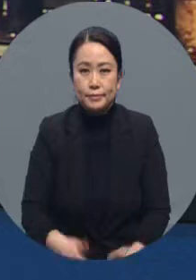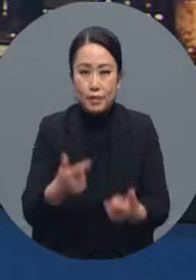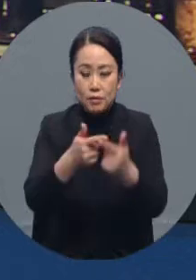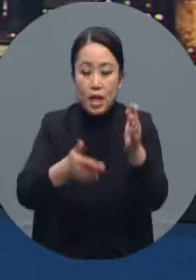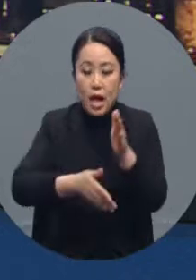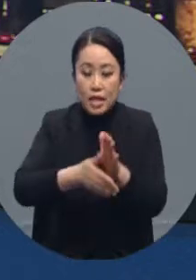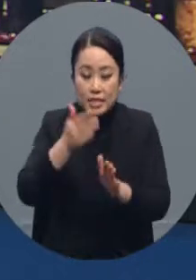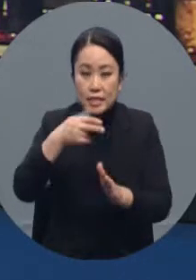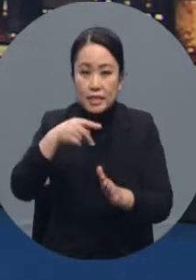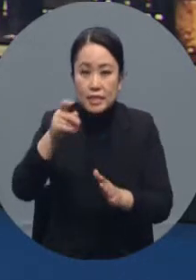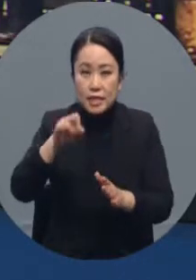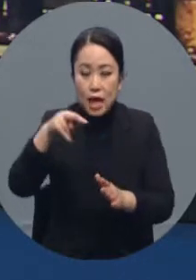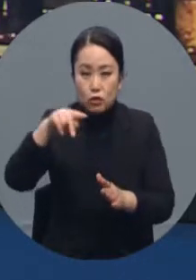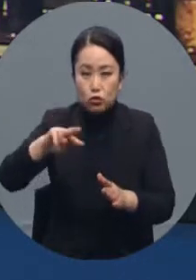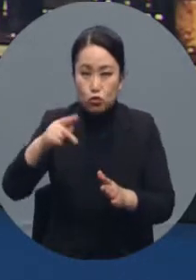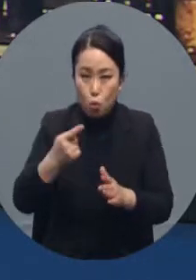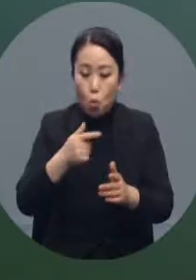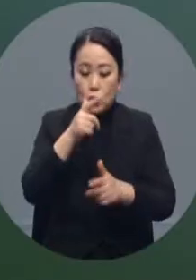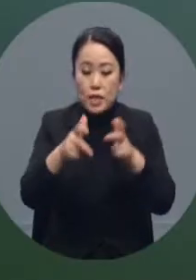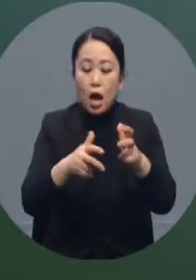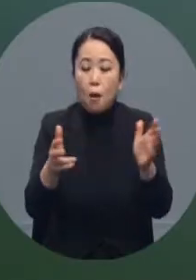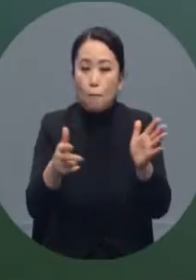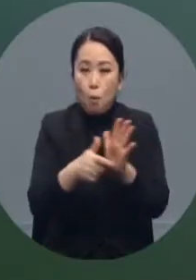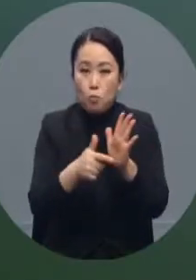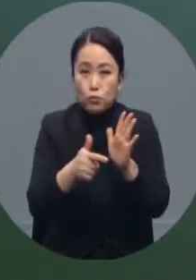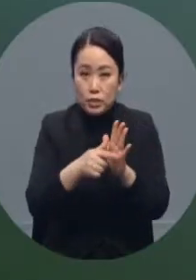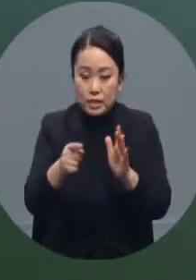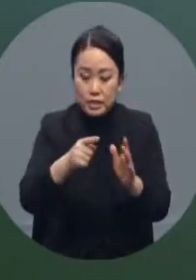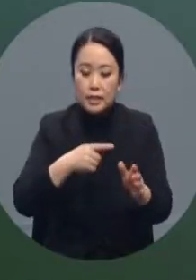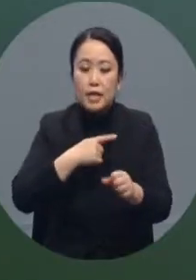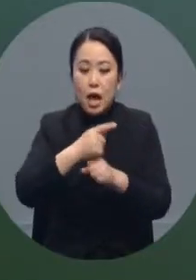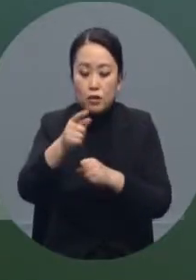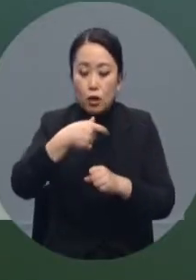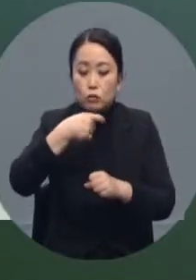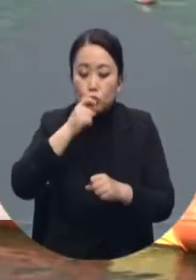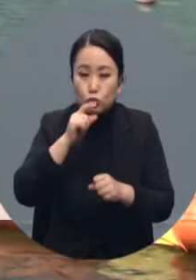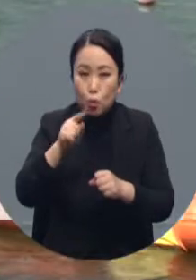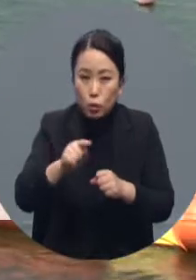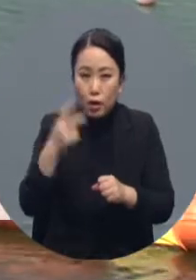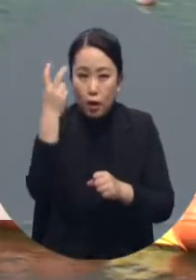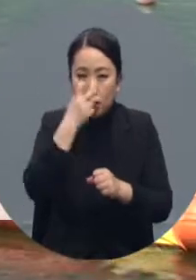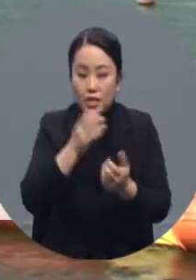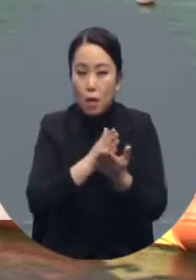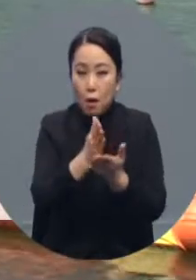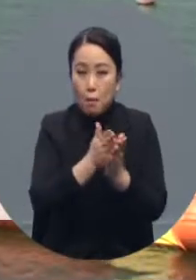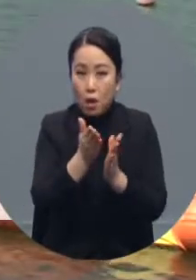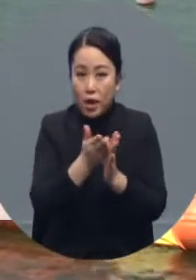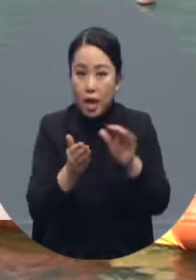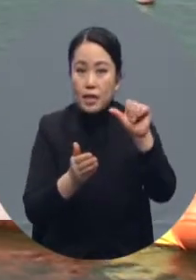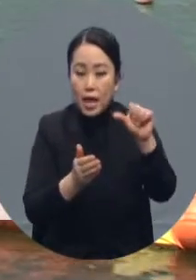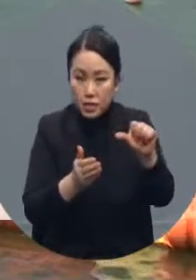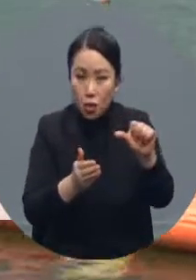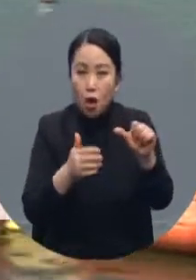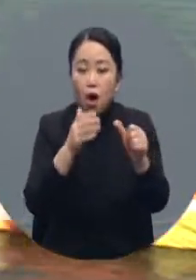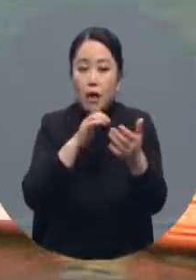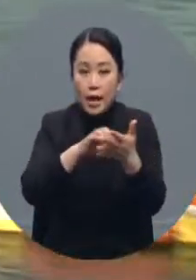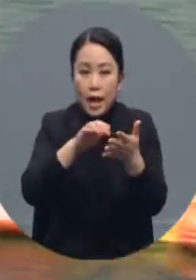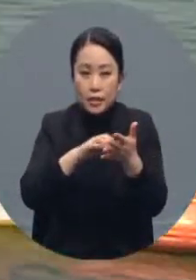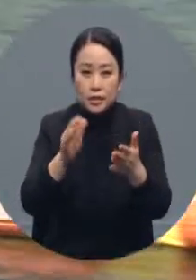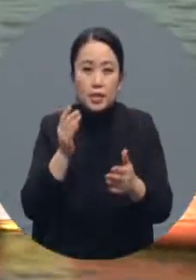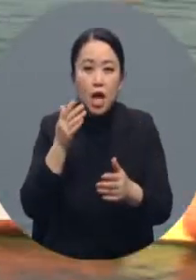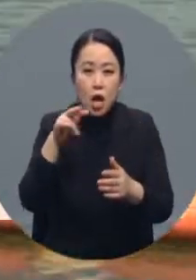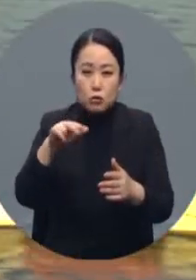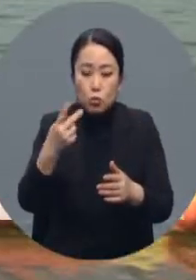부산시 상수도사업본부는 내년 수돗물 검사 항목에 5가지 조류독성 물질을 추가해 검사 항목을